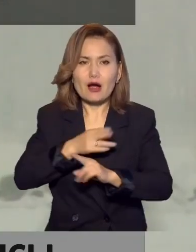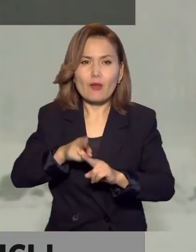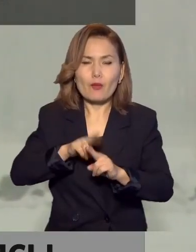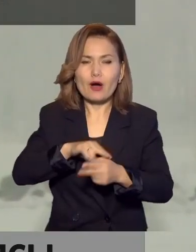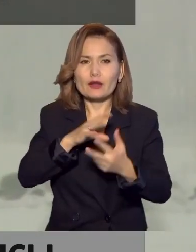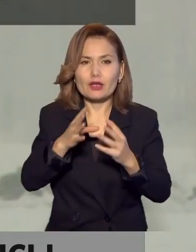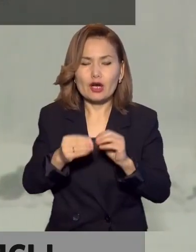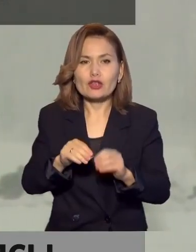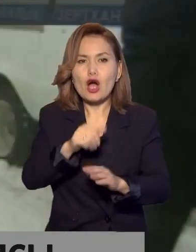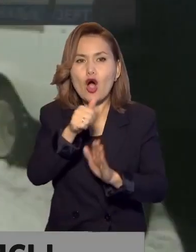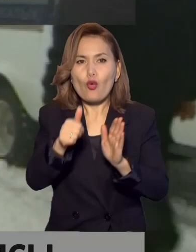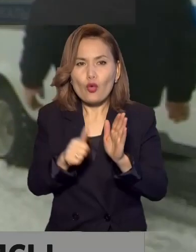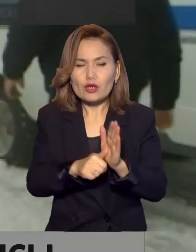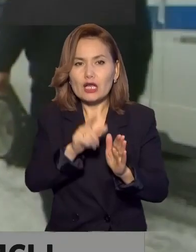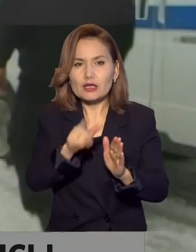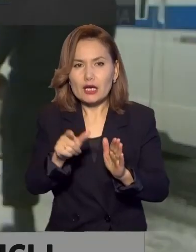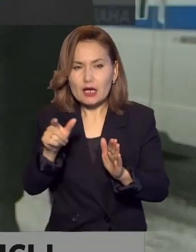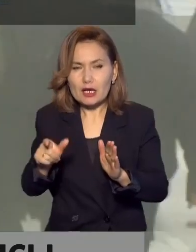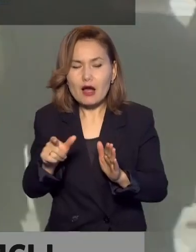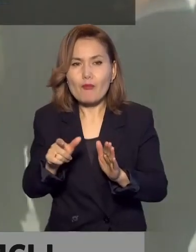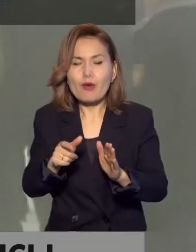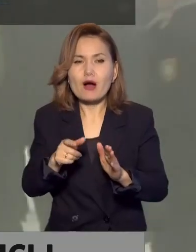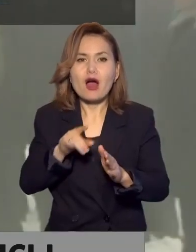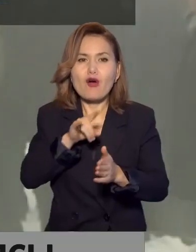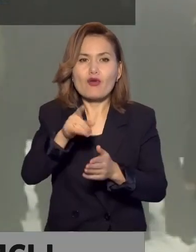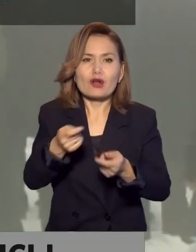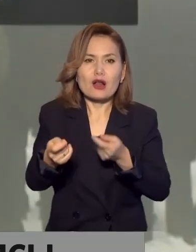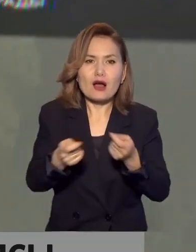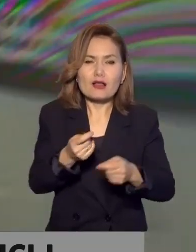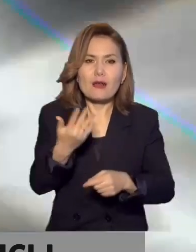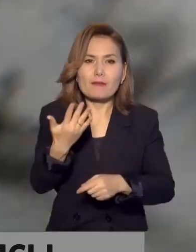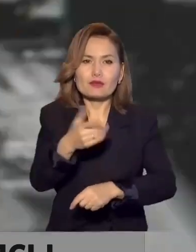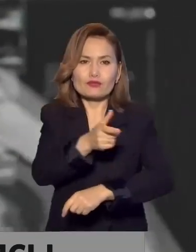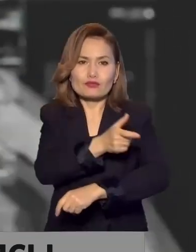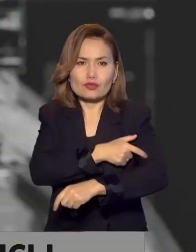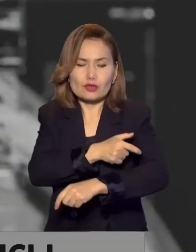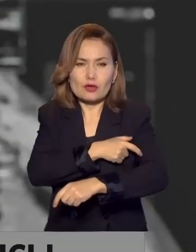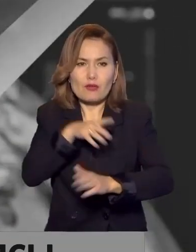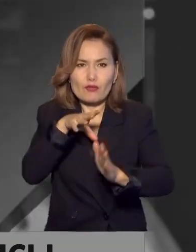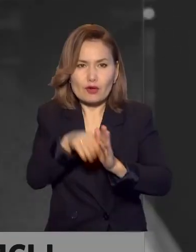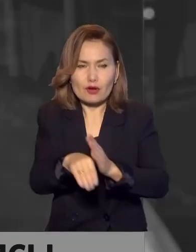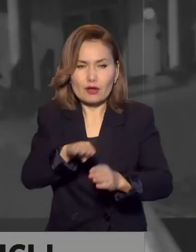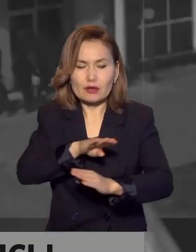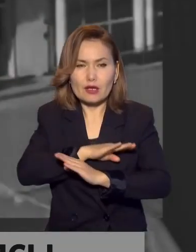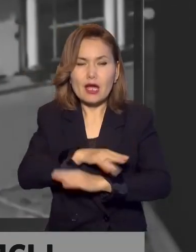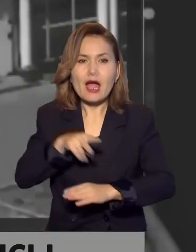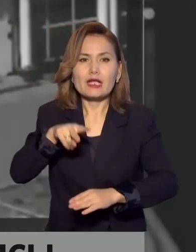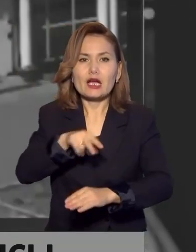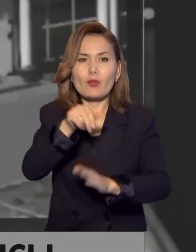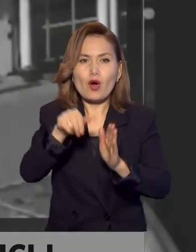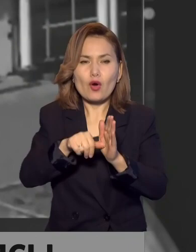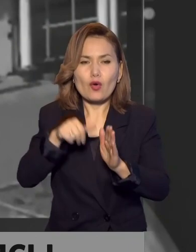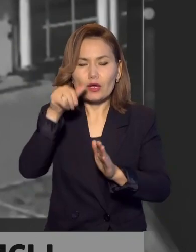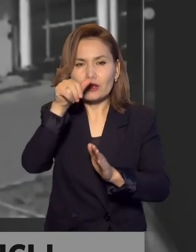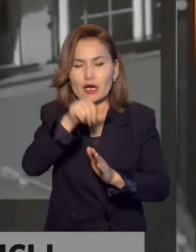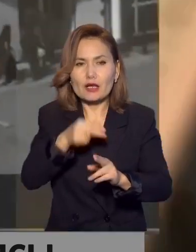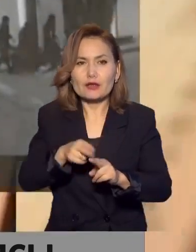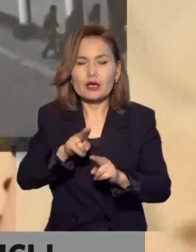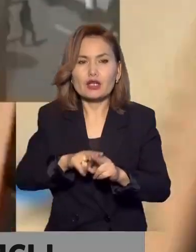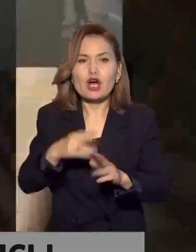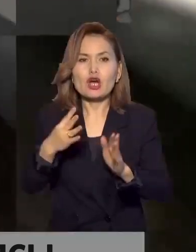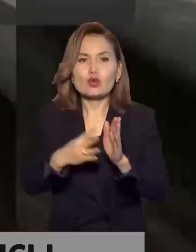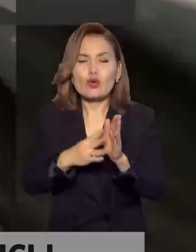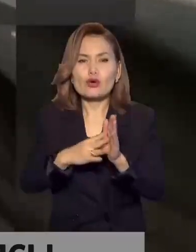қатарында 16 жолаушы және экипаждың 5 мүшесі болды. 2016 жыл 9 маусым